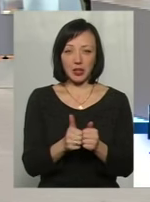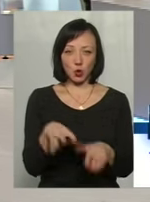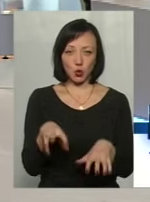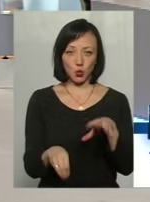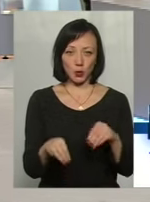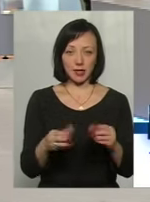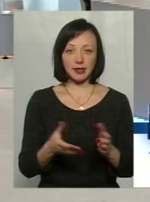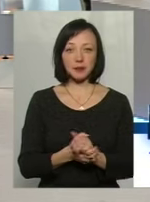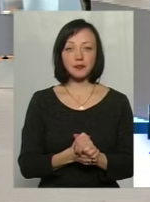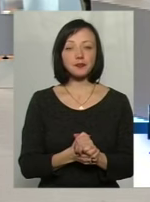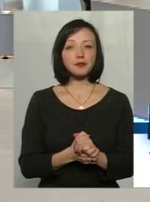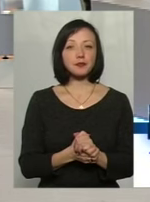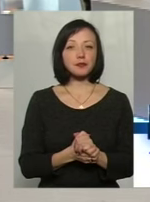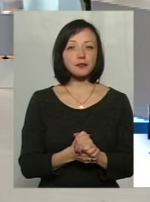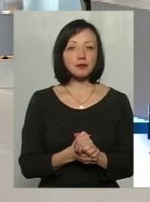сусід. І